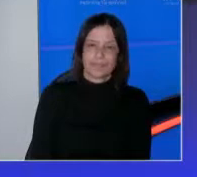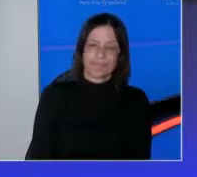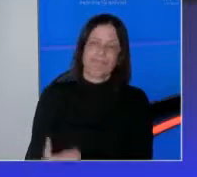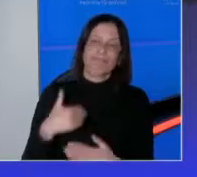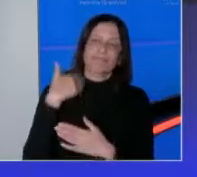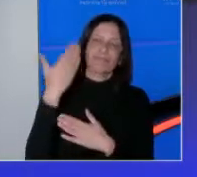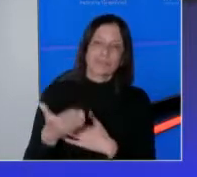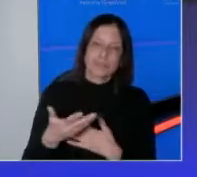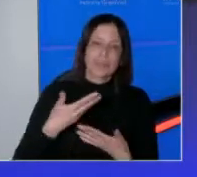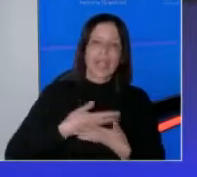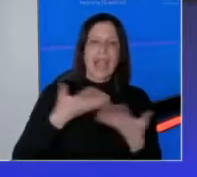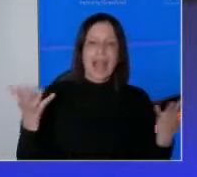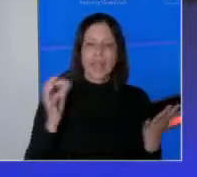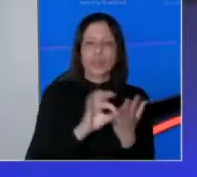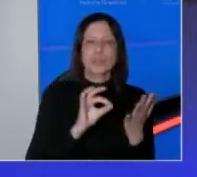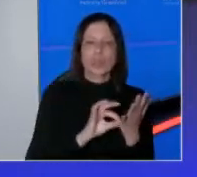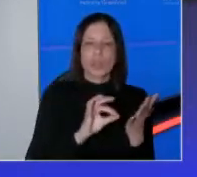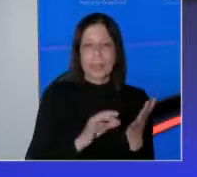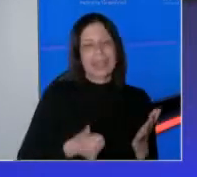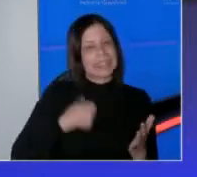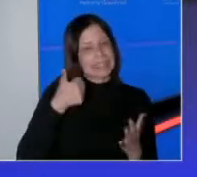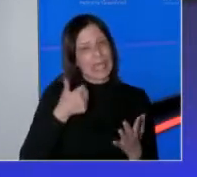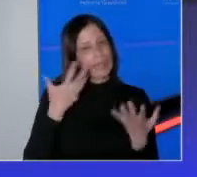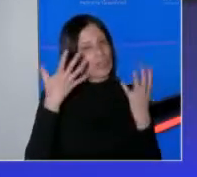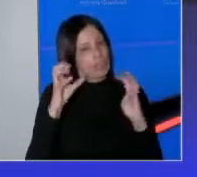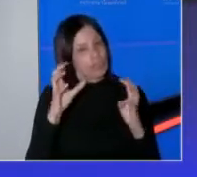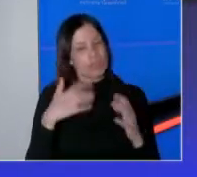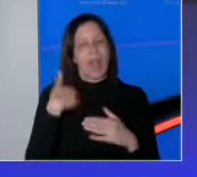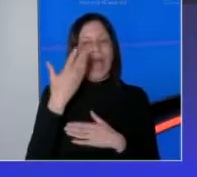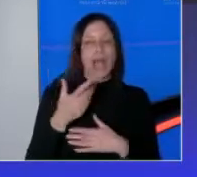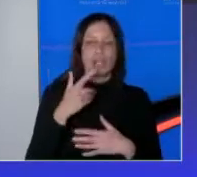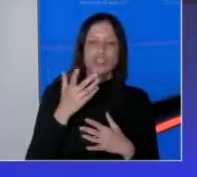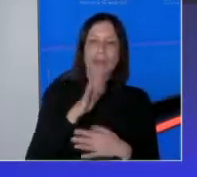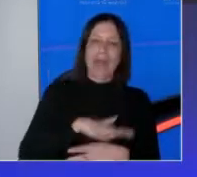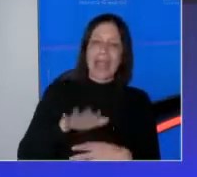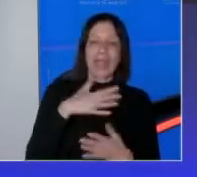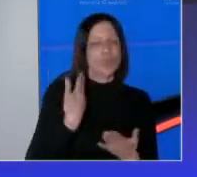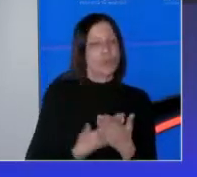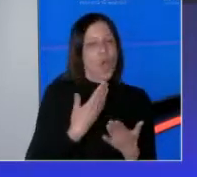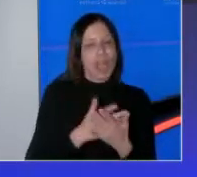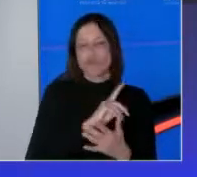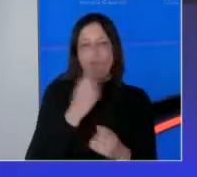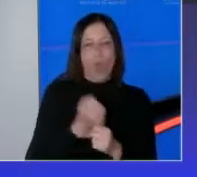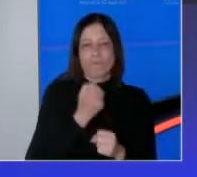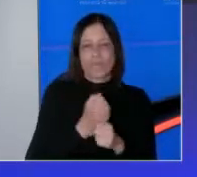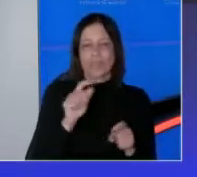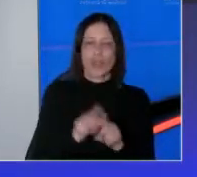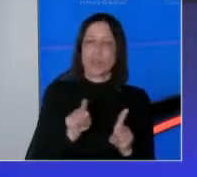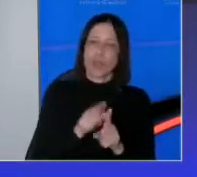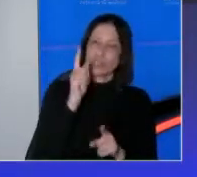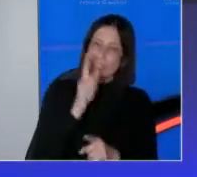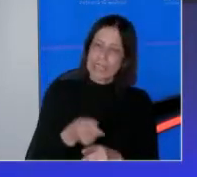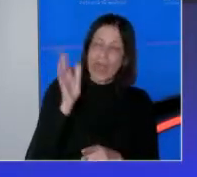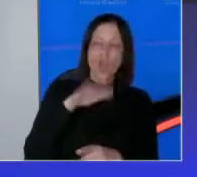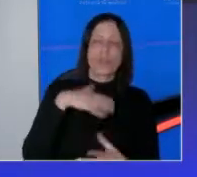אחרי שחילקנו ציונים לשרים, 90, לא אנחנו, אחרי שהמערכת מוכיחה שהיא לא עובדת כמו שצריך, אחרי